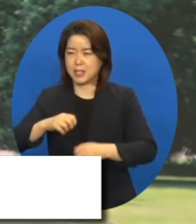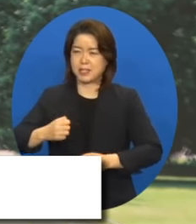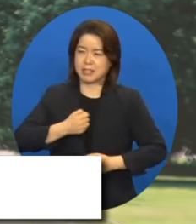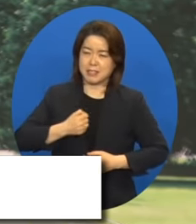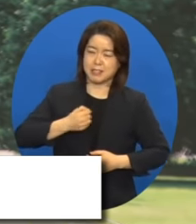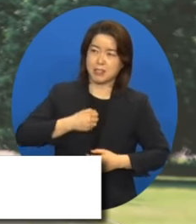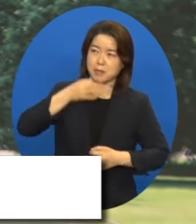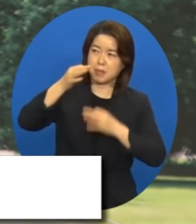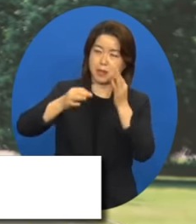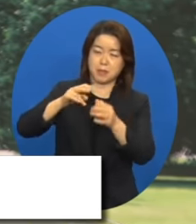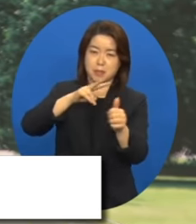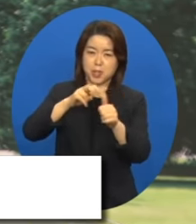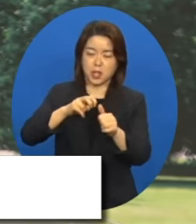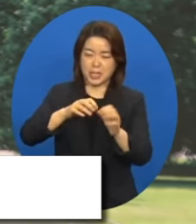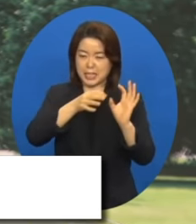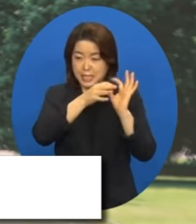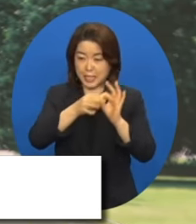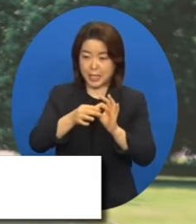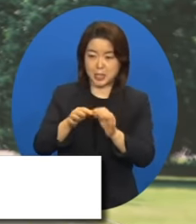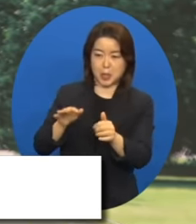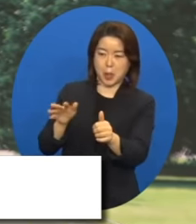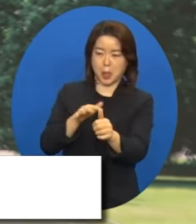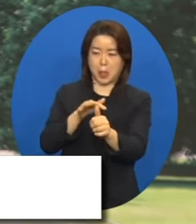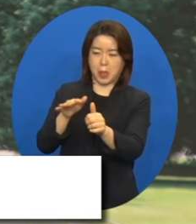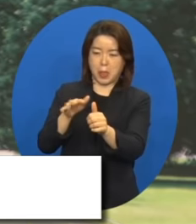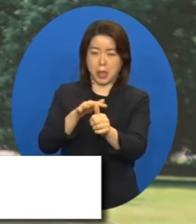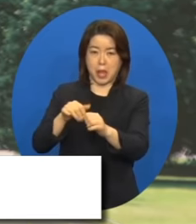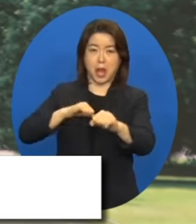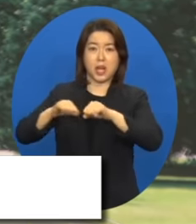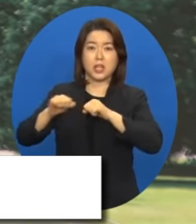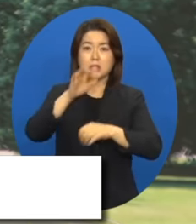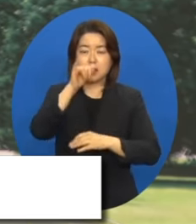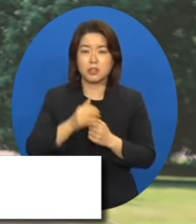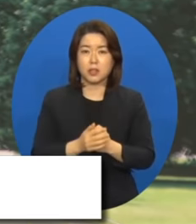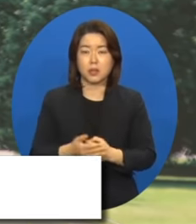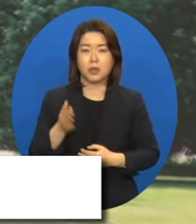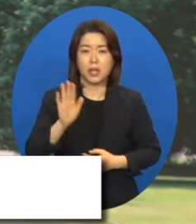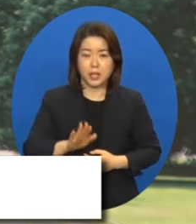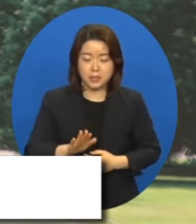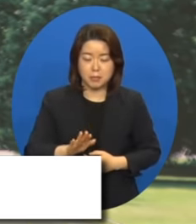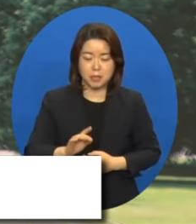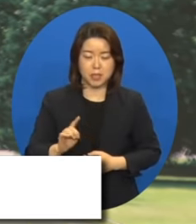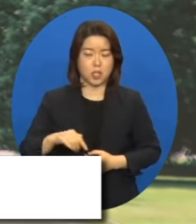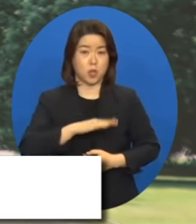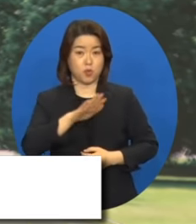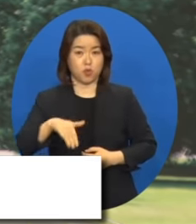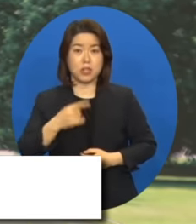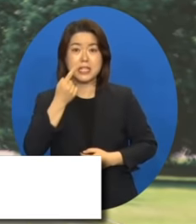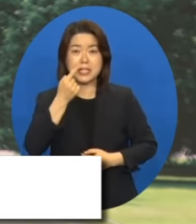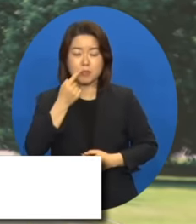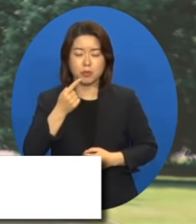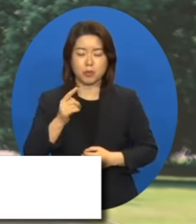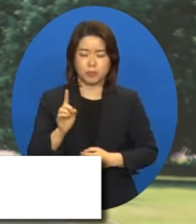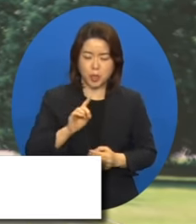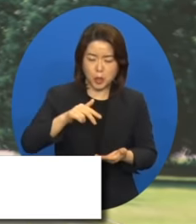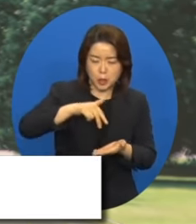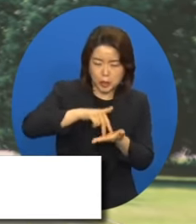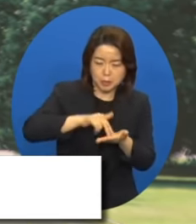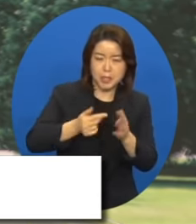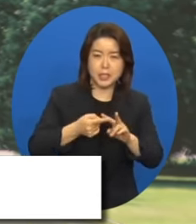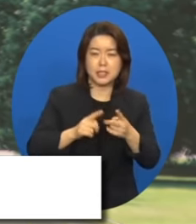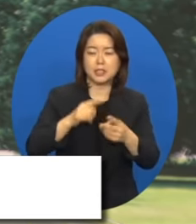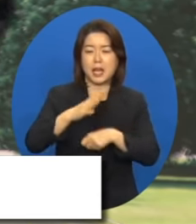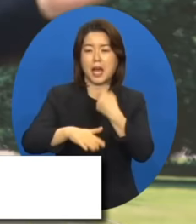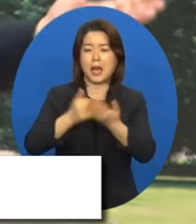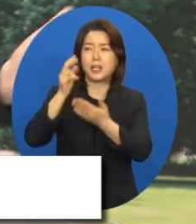역사합니다. 그런데 우리가 우리의 입으로 어떤 형편에서든지 하나님을 찬양하면